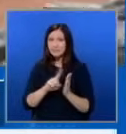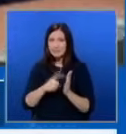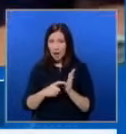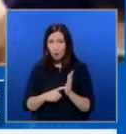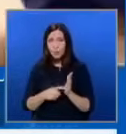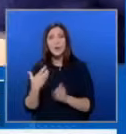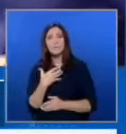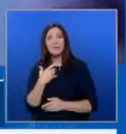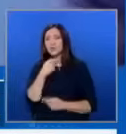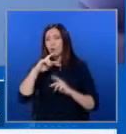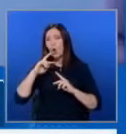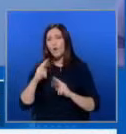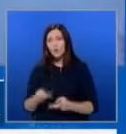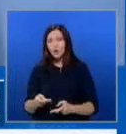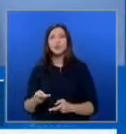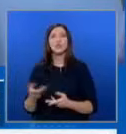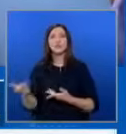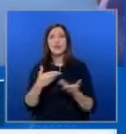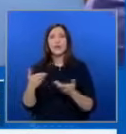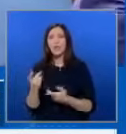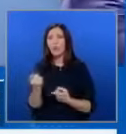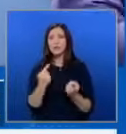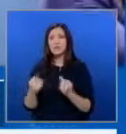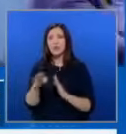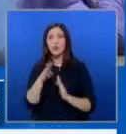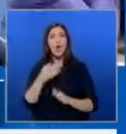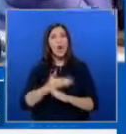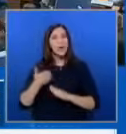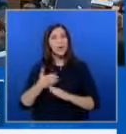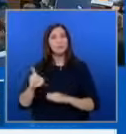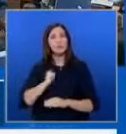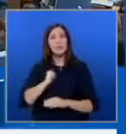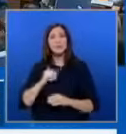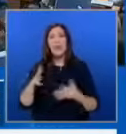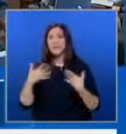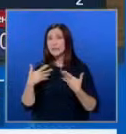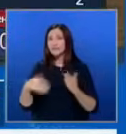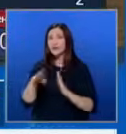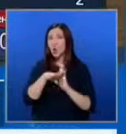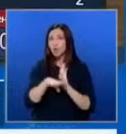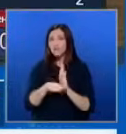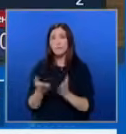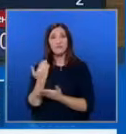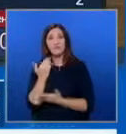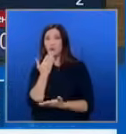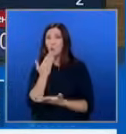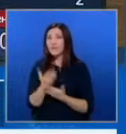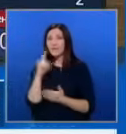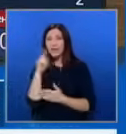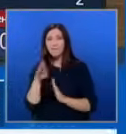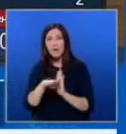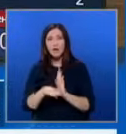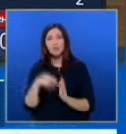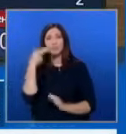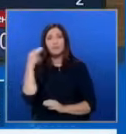че заседанието е свикано съвсем редовно, спазени са изискванията и устава. Предварително е било обявено и дневния ред,